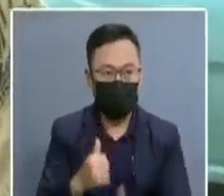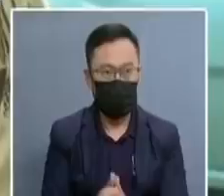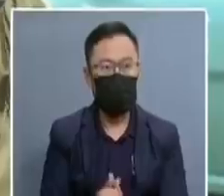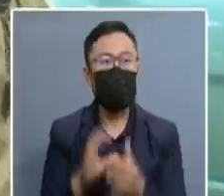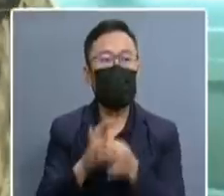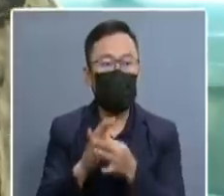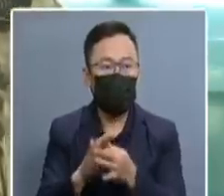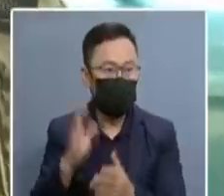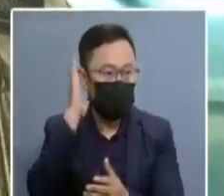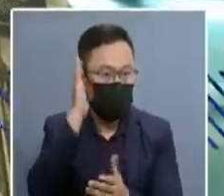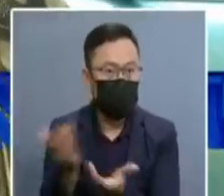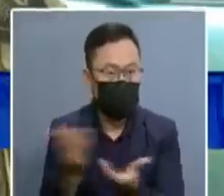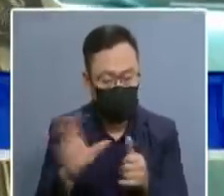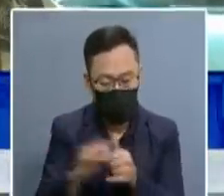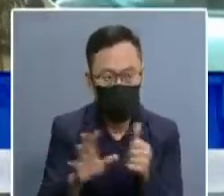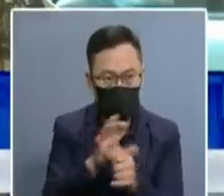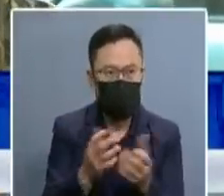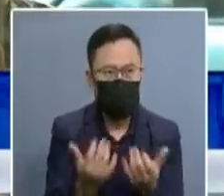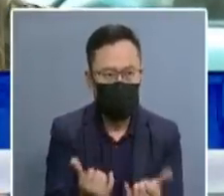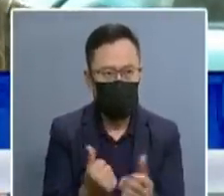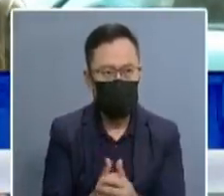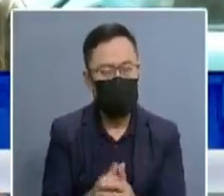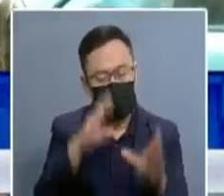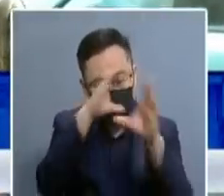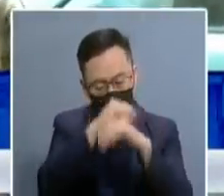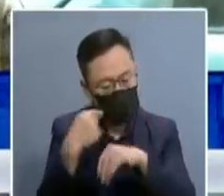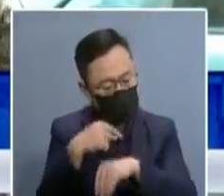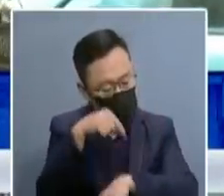ติดป้าเป็นห่วงป้านอนไม่หลับ